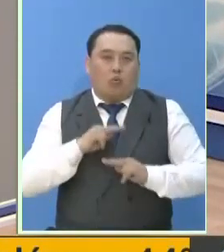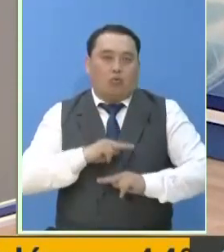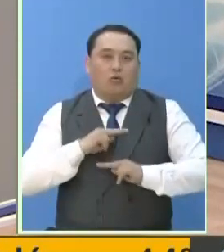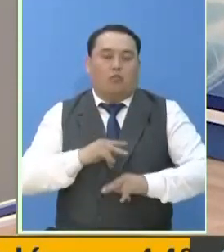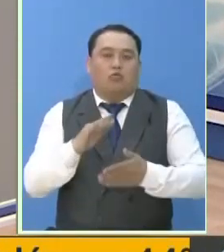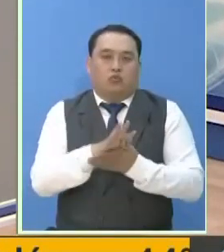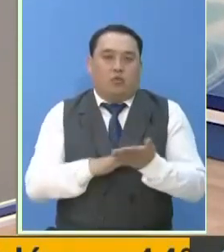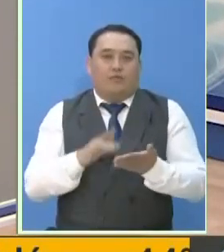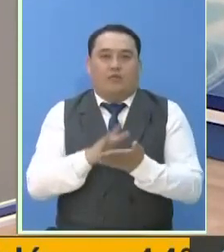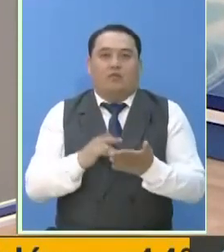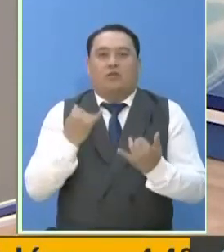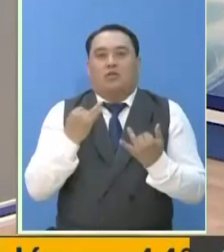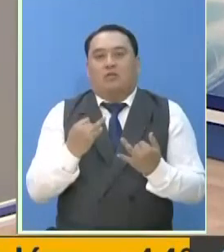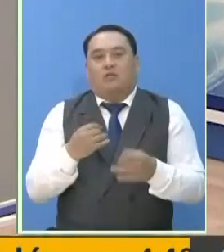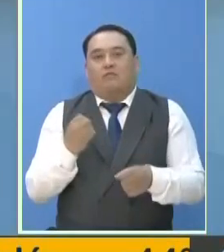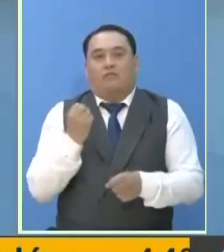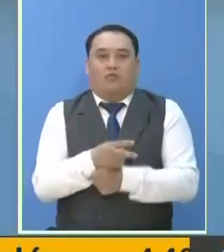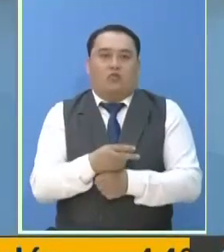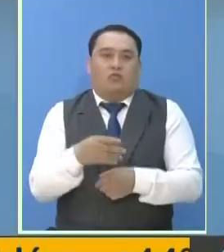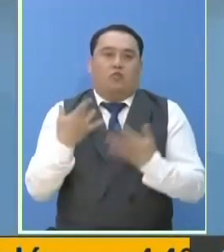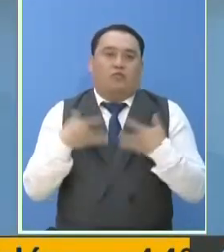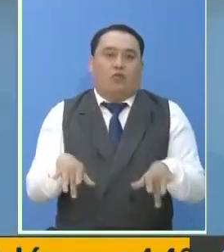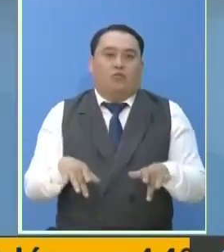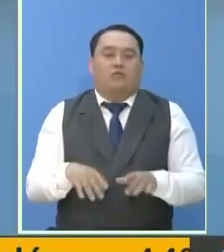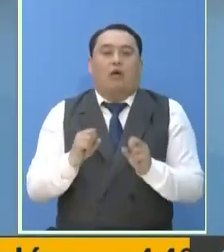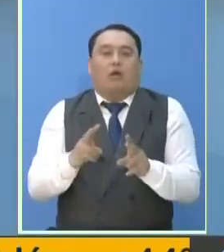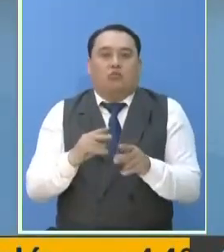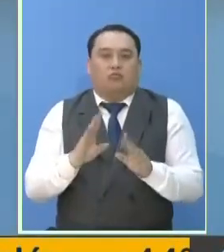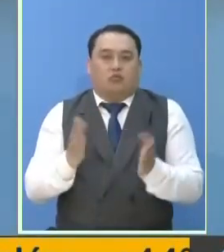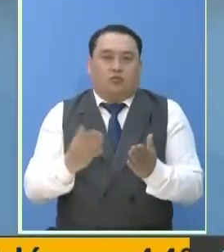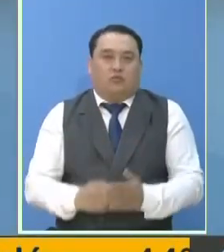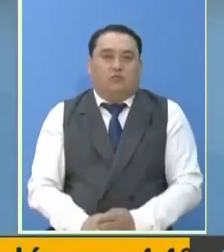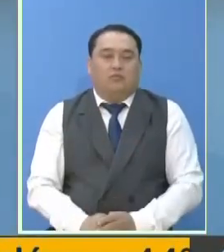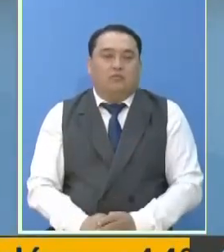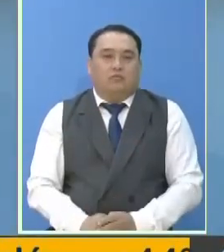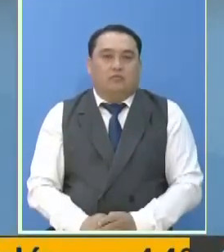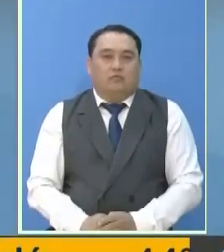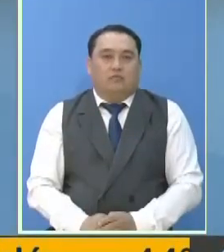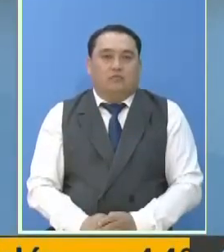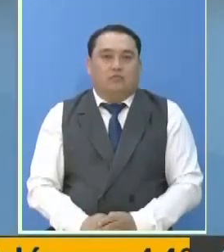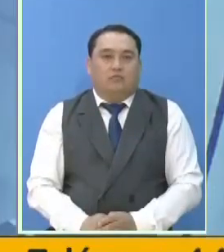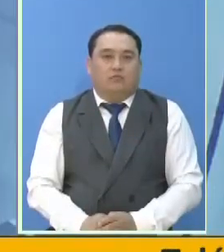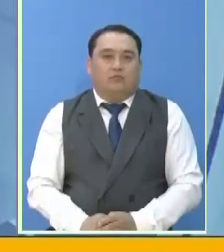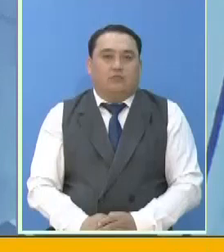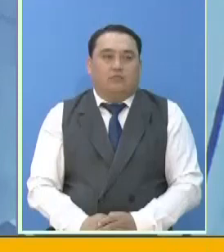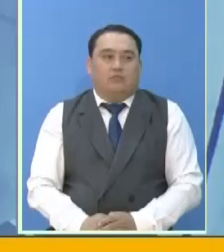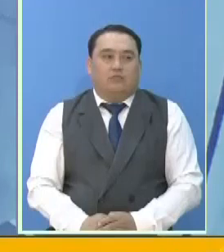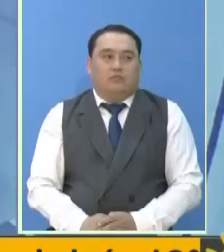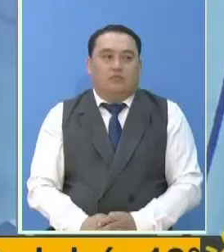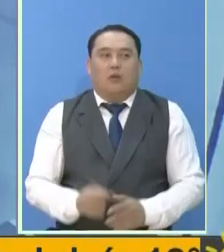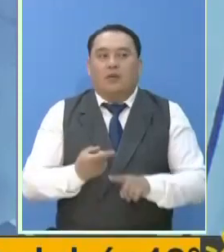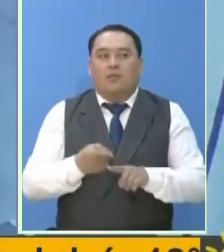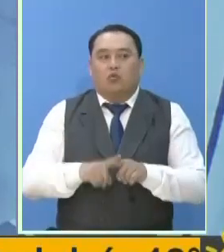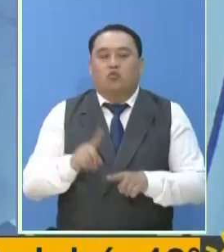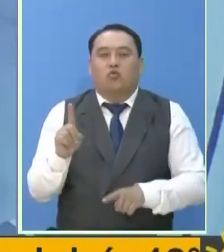государственный служащий, и тут его вызвали и сказали, ну, все, дорогой. Нет, не как гром среди ясного неба, потому что,